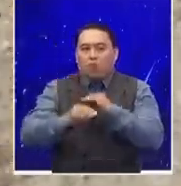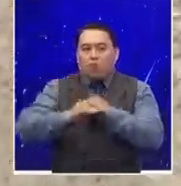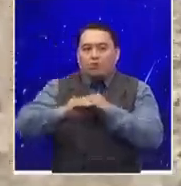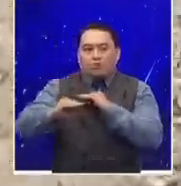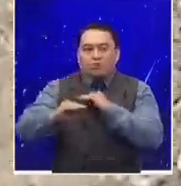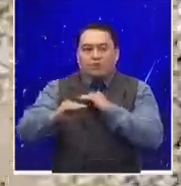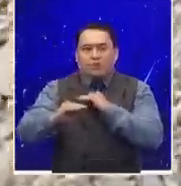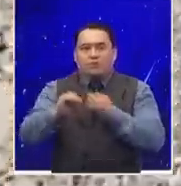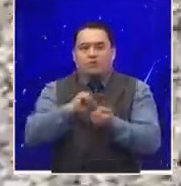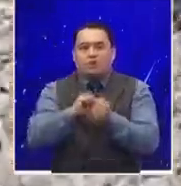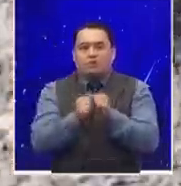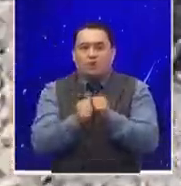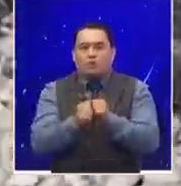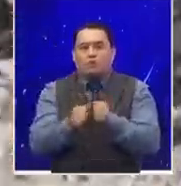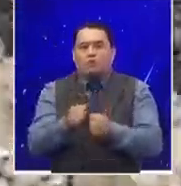А здесь вообще